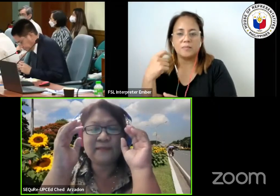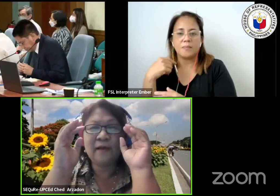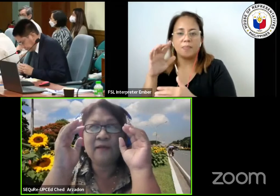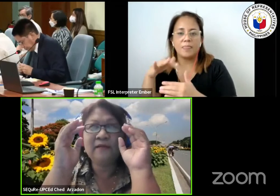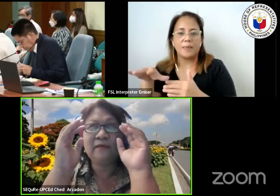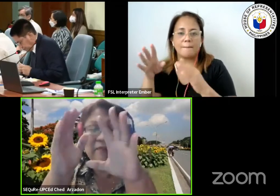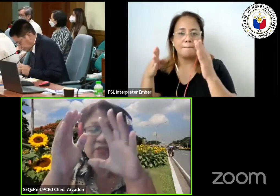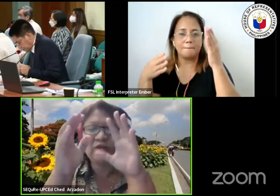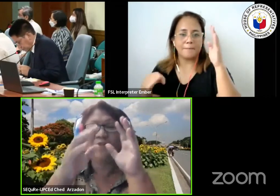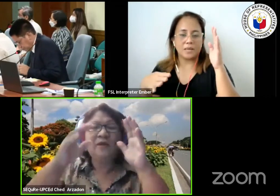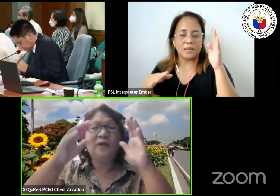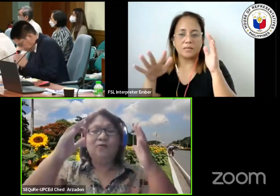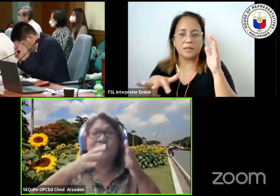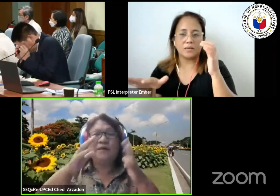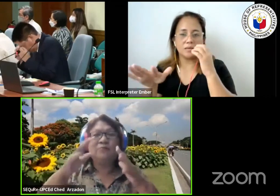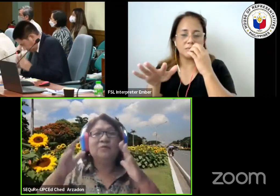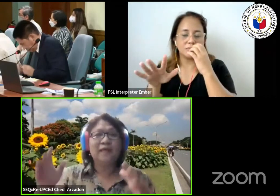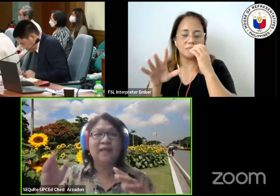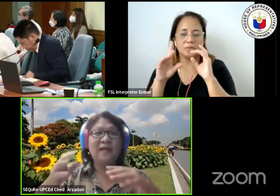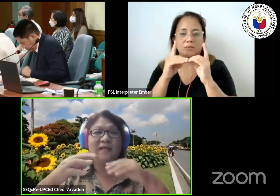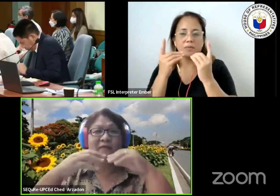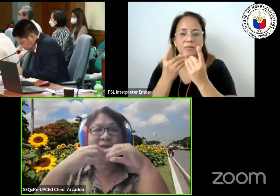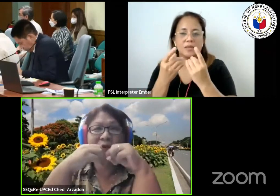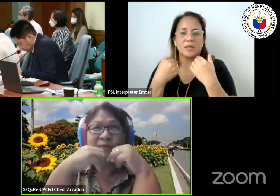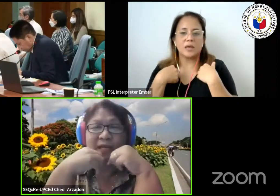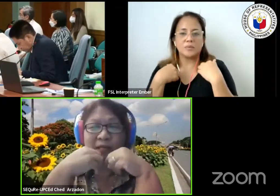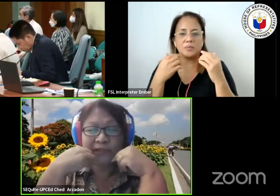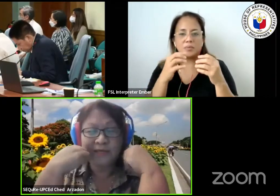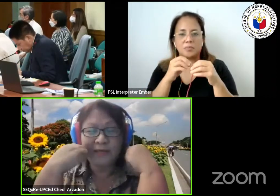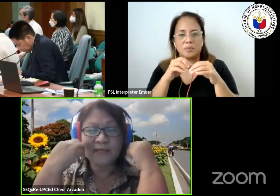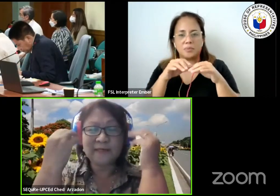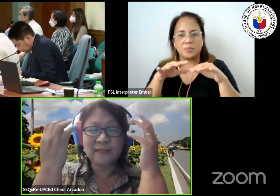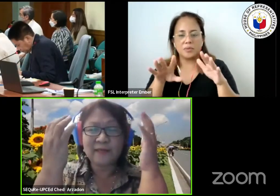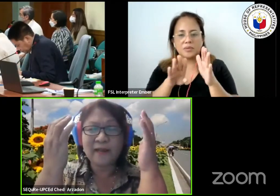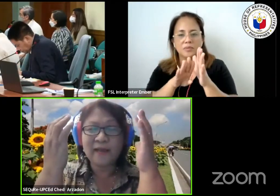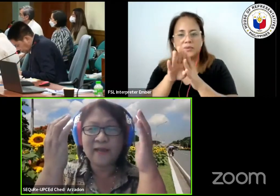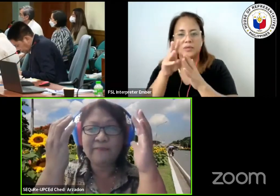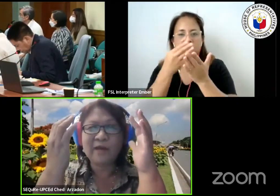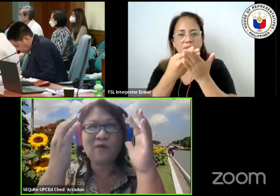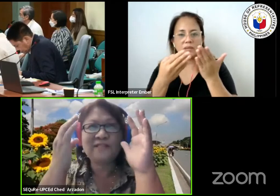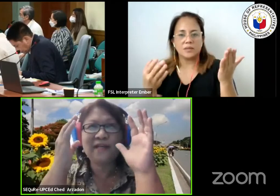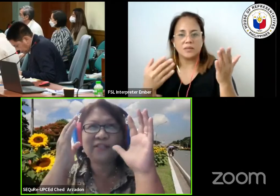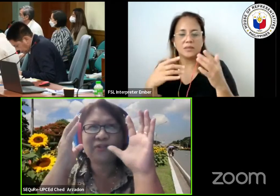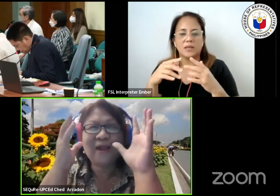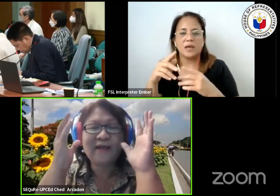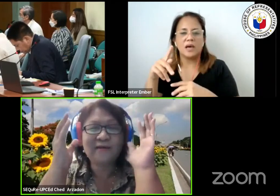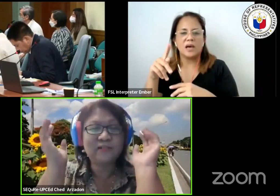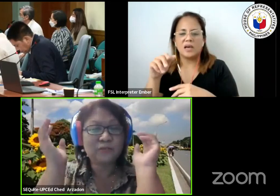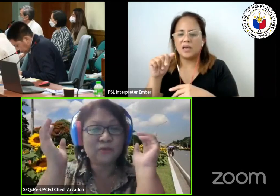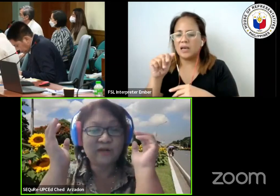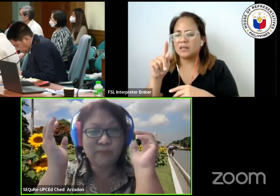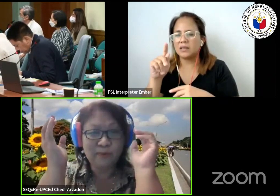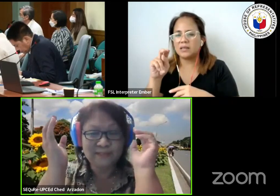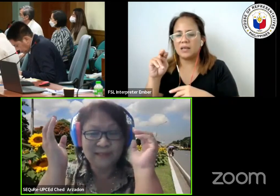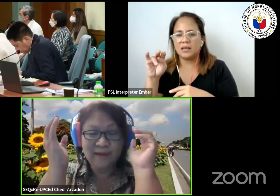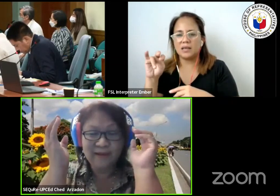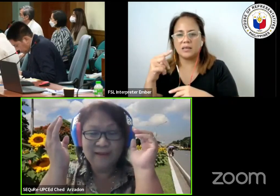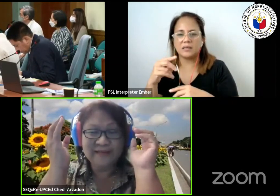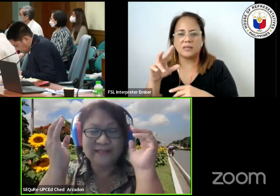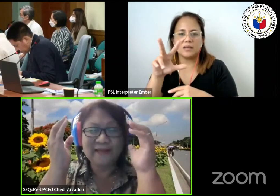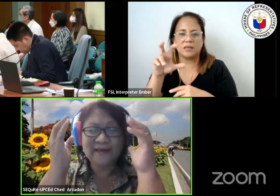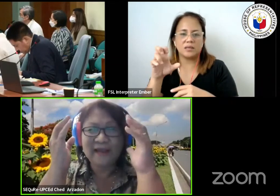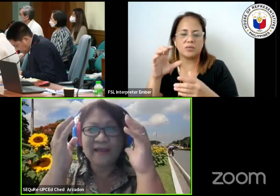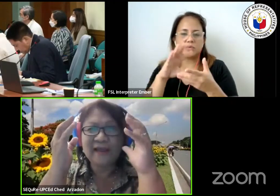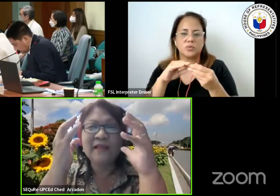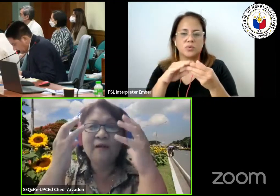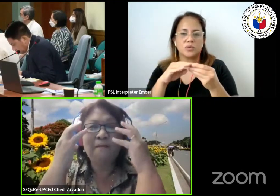Benguet Division, unti-unti nakadevelop sila ng material sa Kankanae. Mayroon nga silang 300 story books